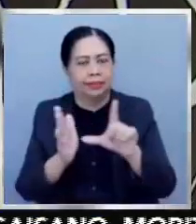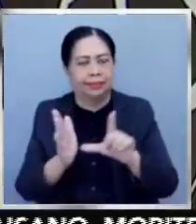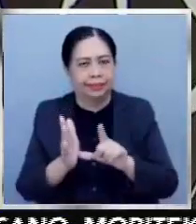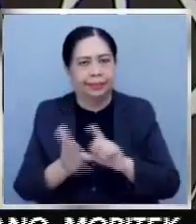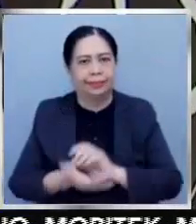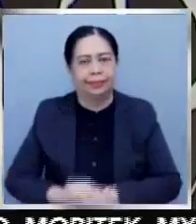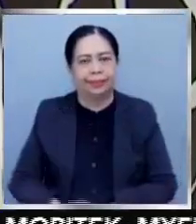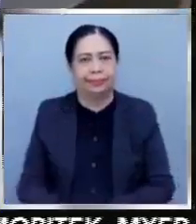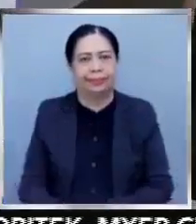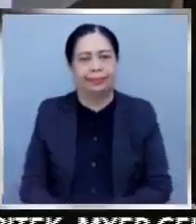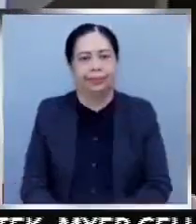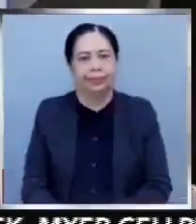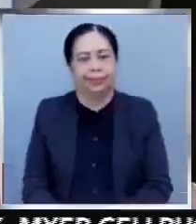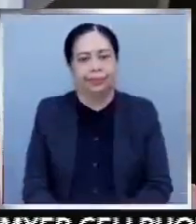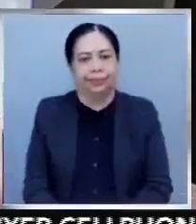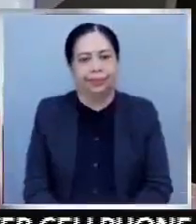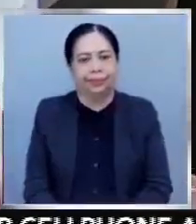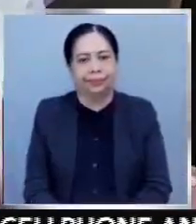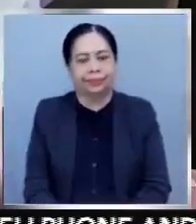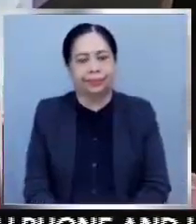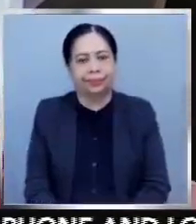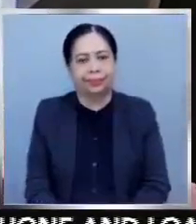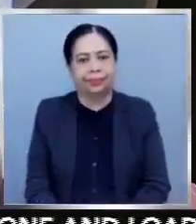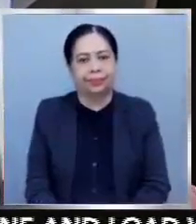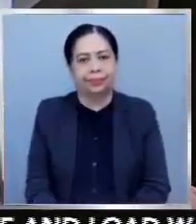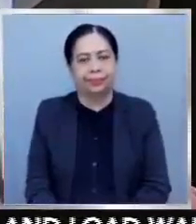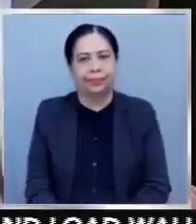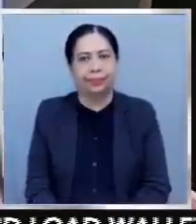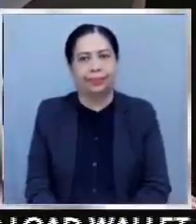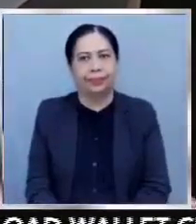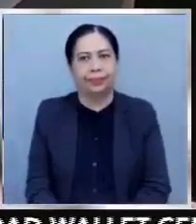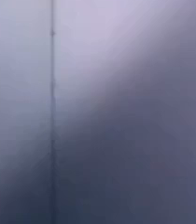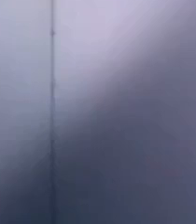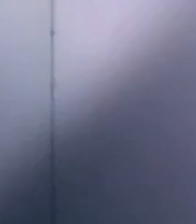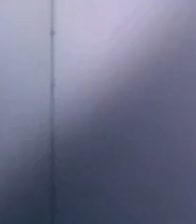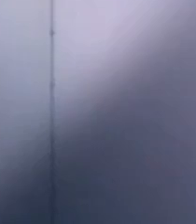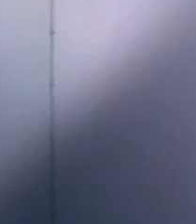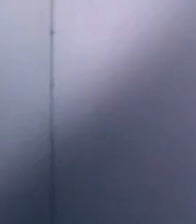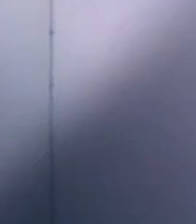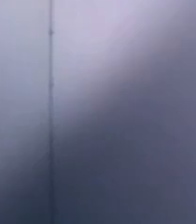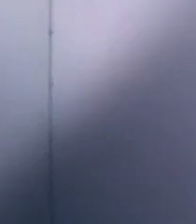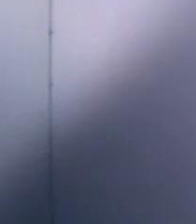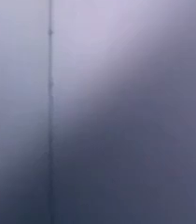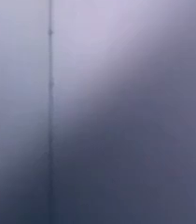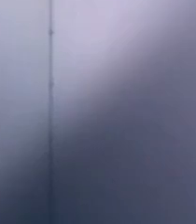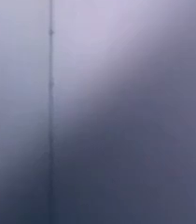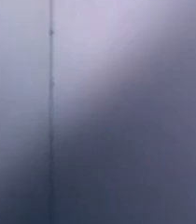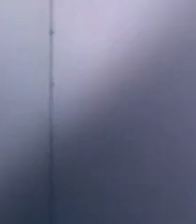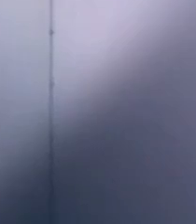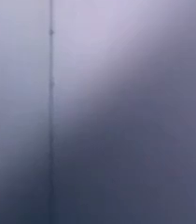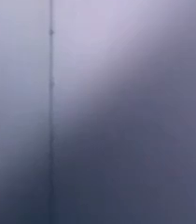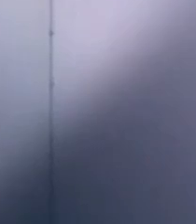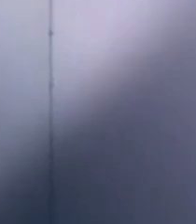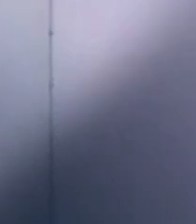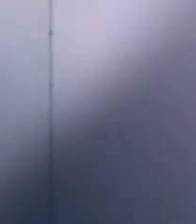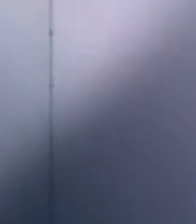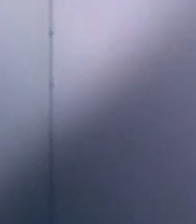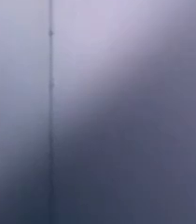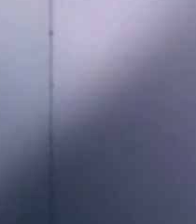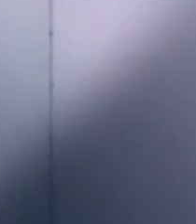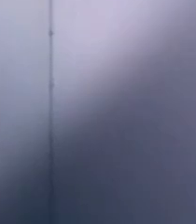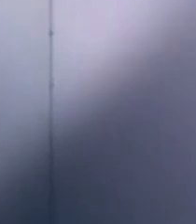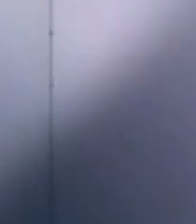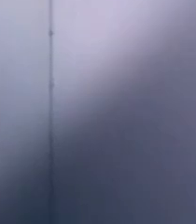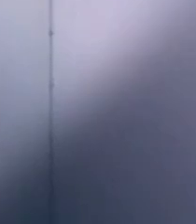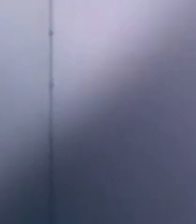News, John Consulta, nakatutok, 24 oras. Mga kapuso, kasama nyo kami 24